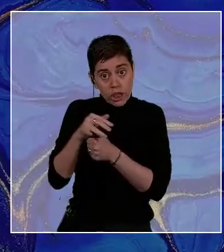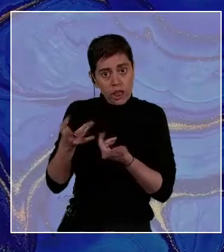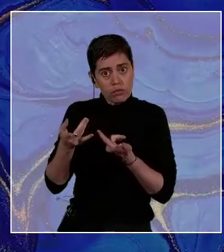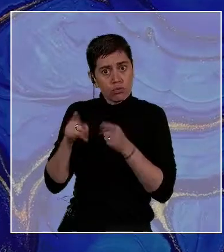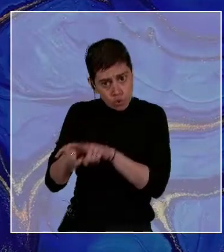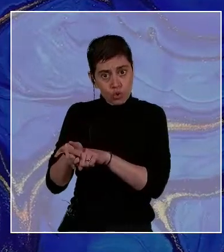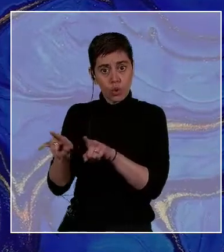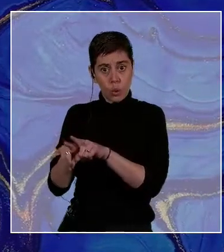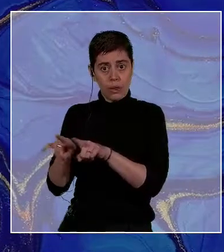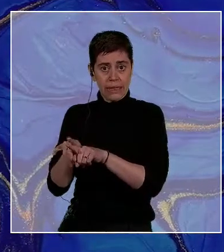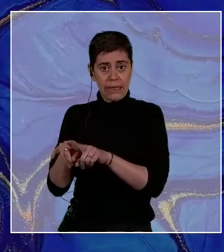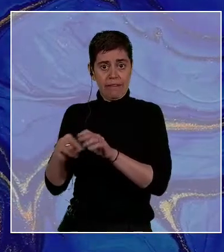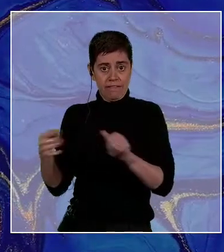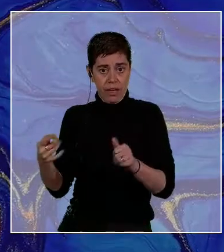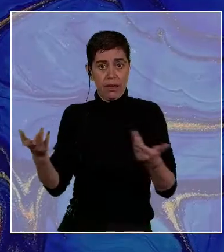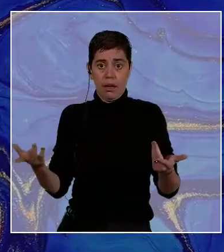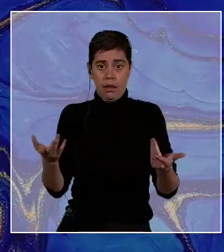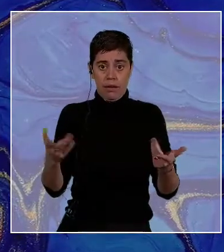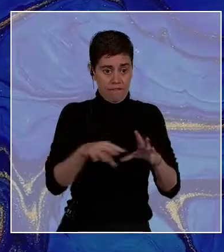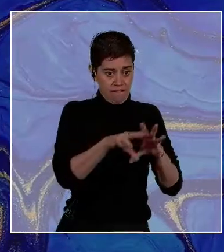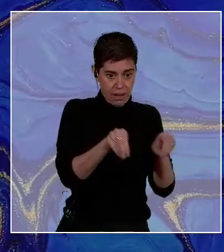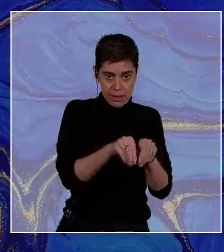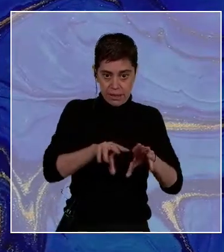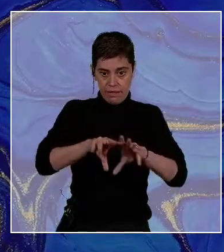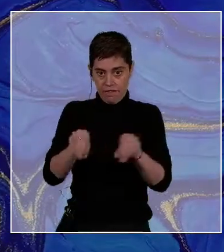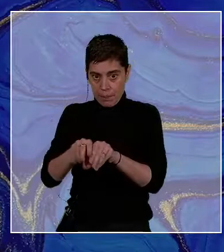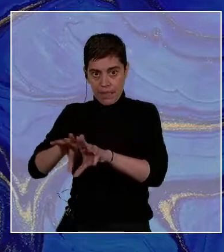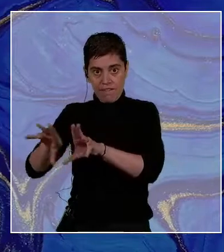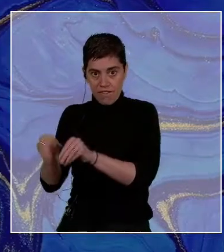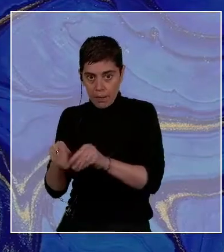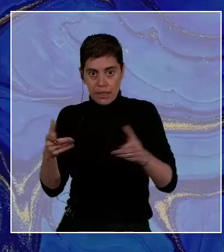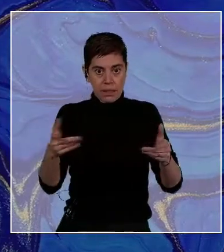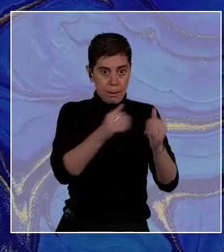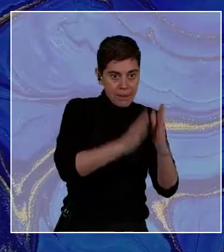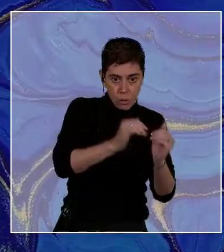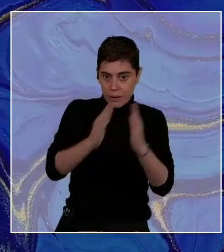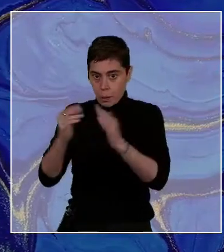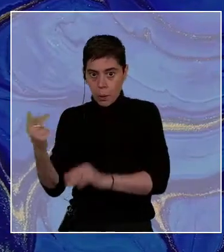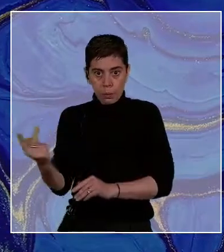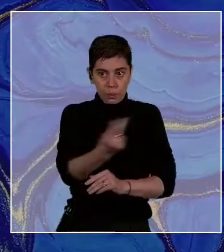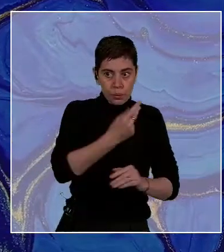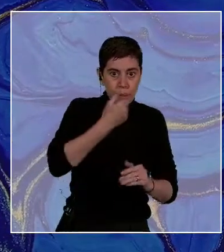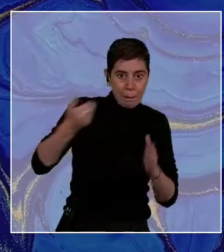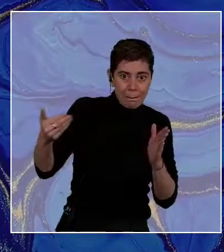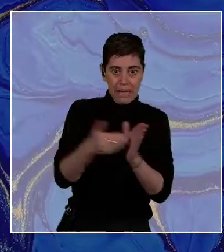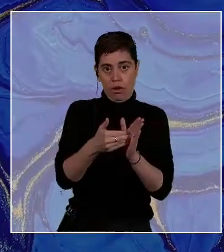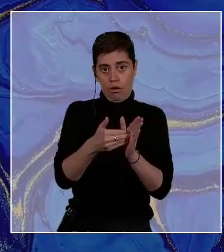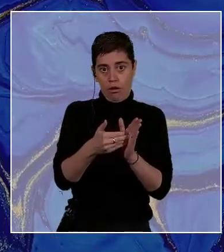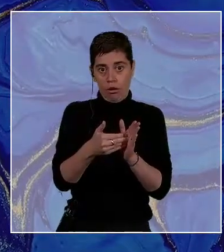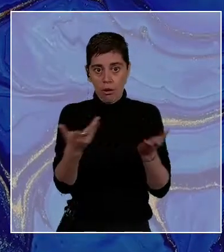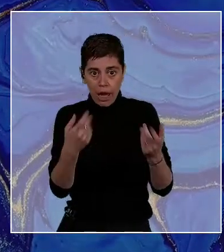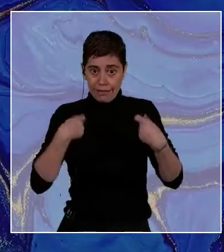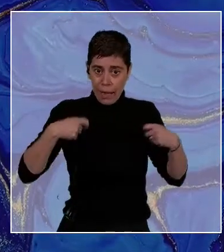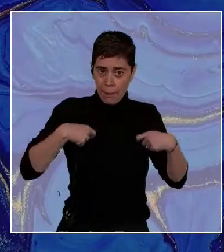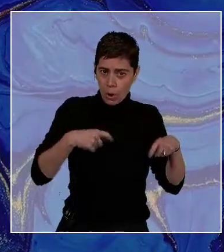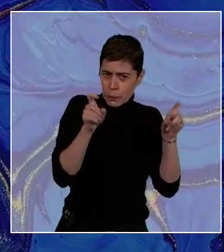société où les foyers seront améliorés, où le coût de l'habitat sera réduit.